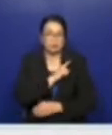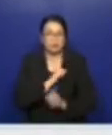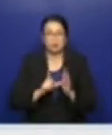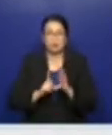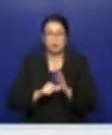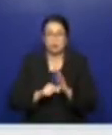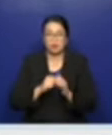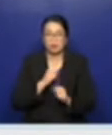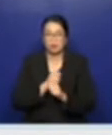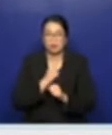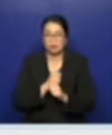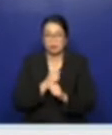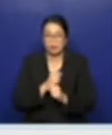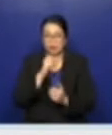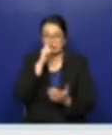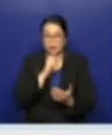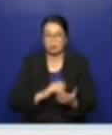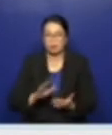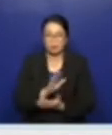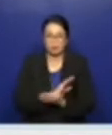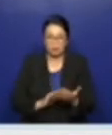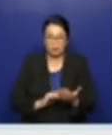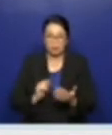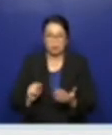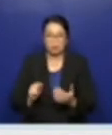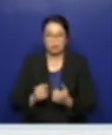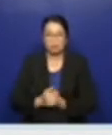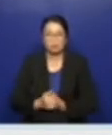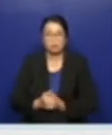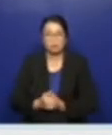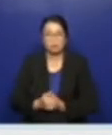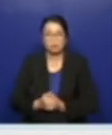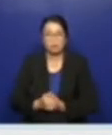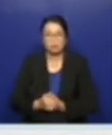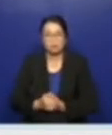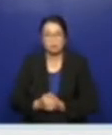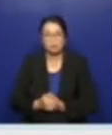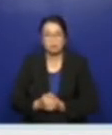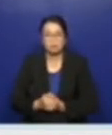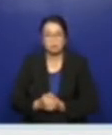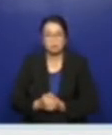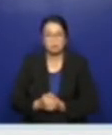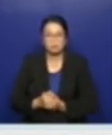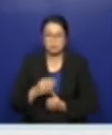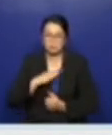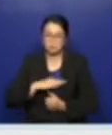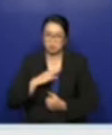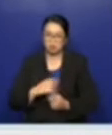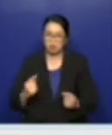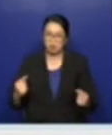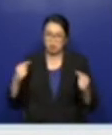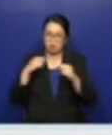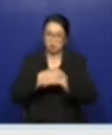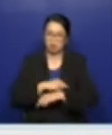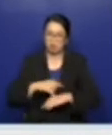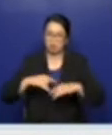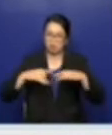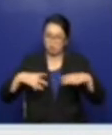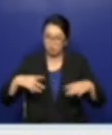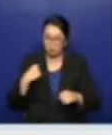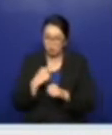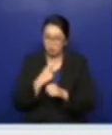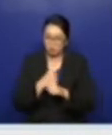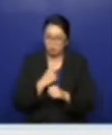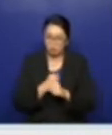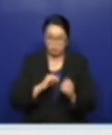งานปฏิรูปเนี่ยครับคือท่านสภาพัฒน์มันเกิดการย้อนแย้งของเหตุผลในการทำงานในต่าง